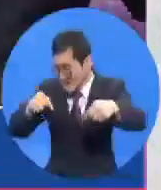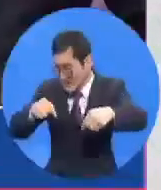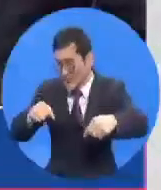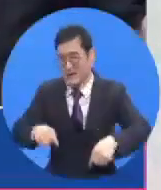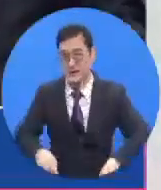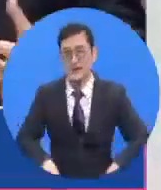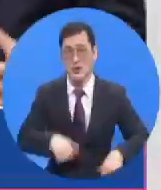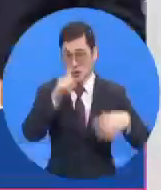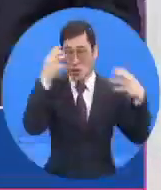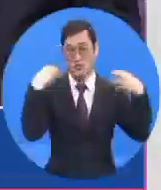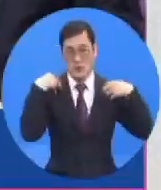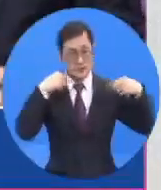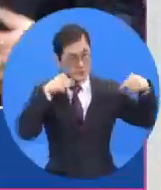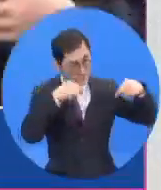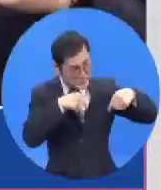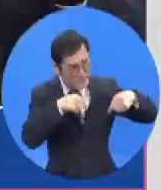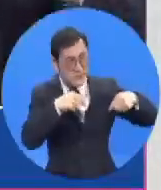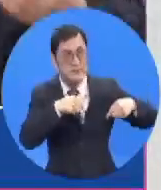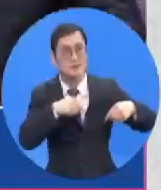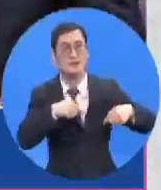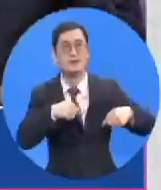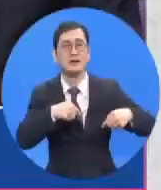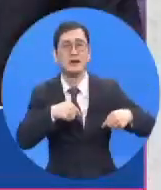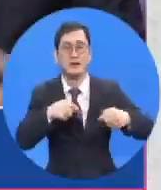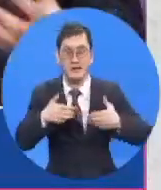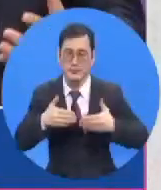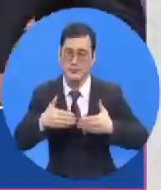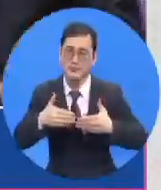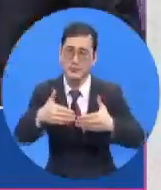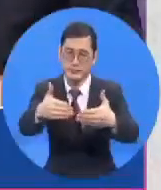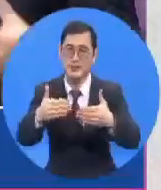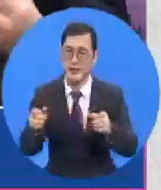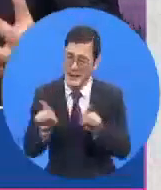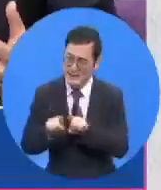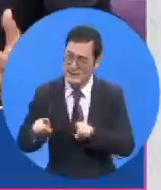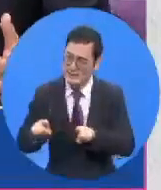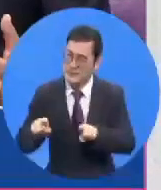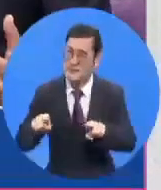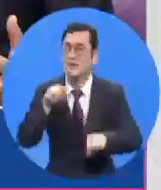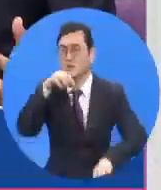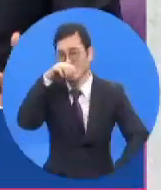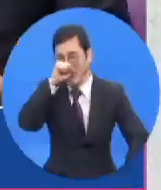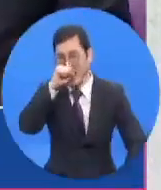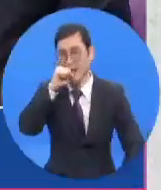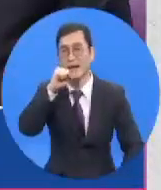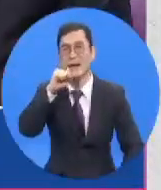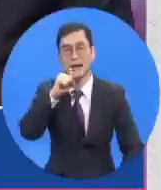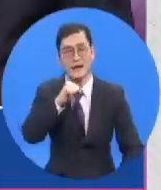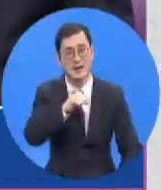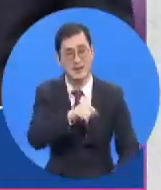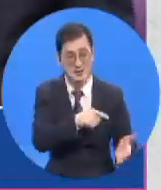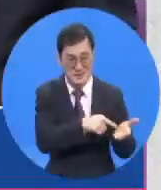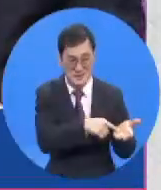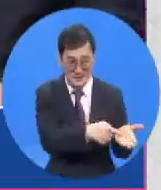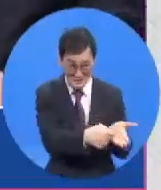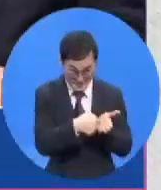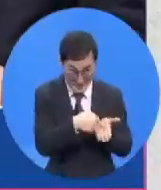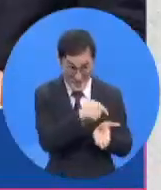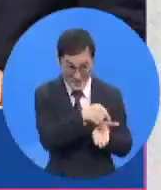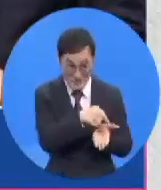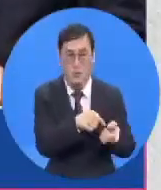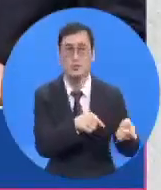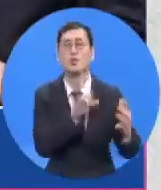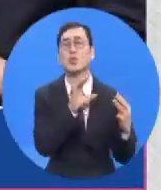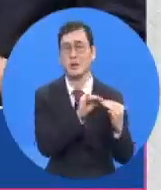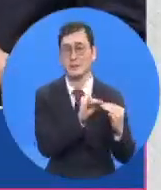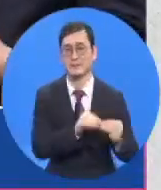틀 안에서 함께 하는 것이 이제 맞다라고 하는 여당 의원의 지적도 좀 타당한 거 아니겠습니까? 예. 그래서 하여튼 저는 이런